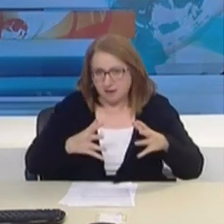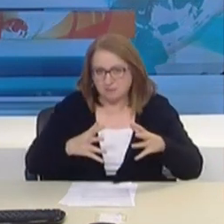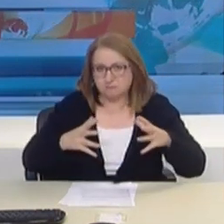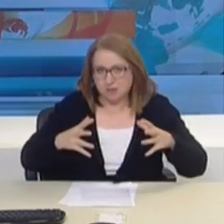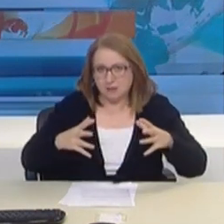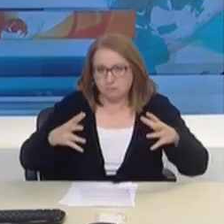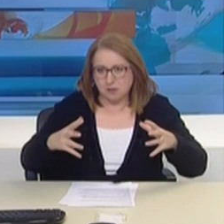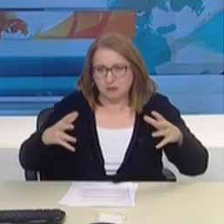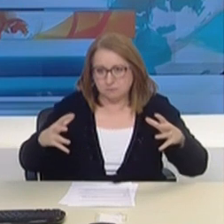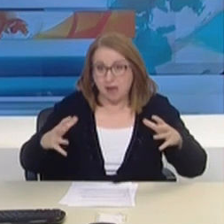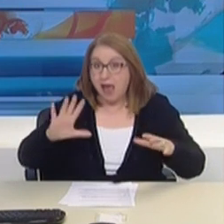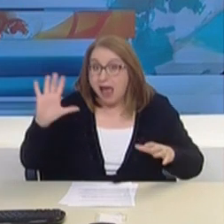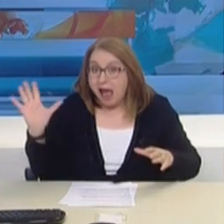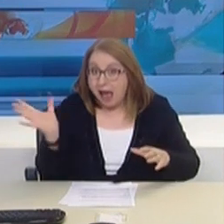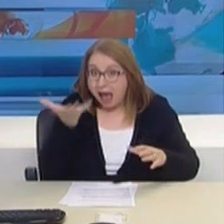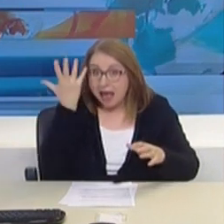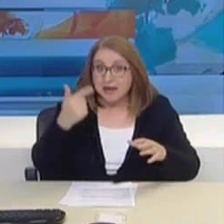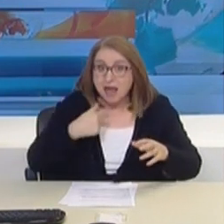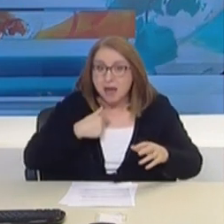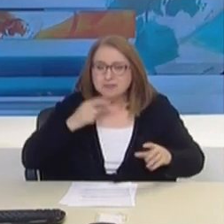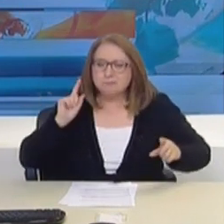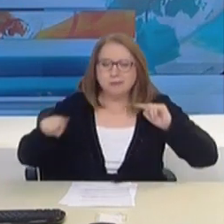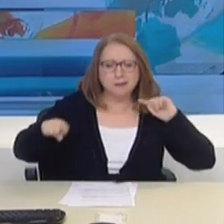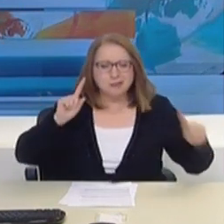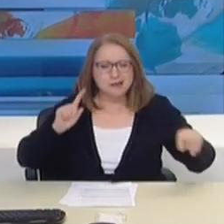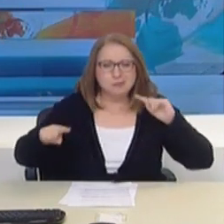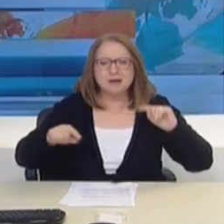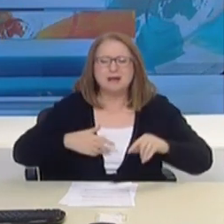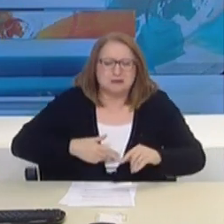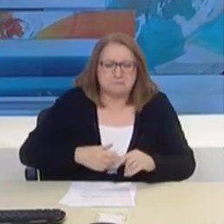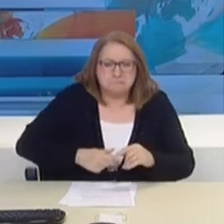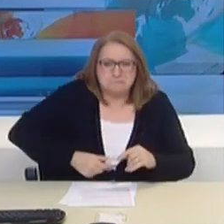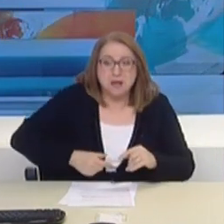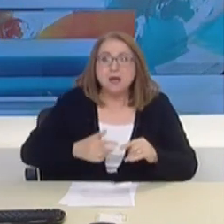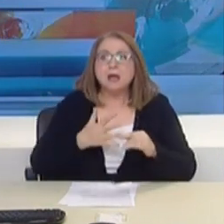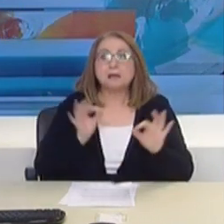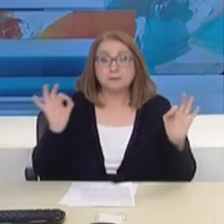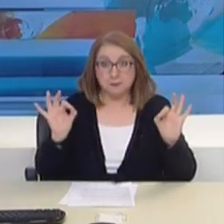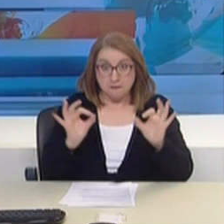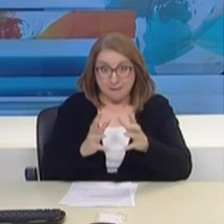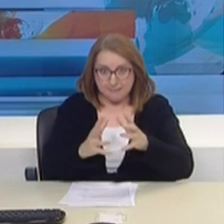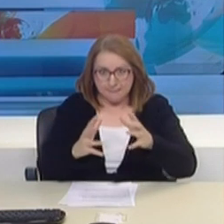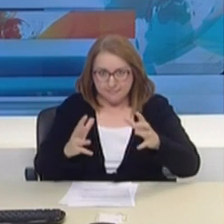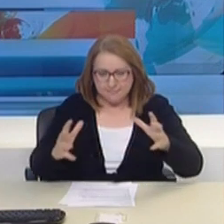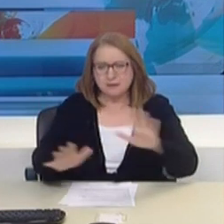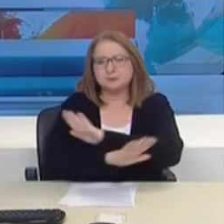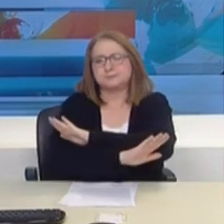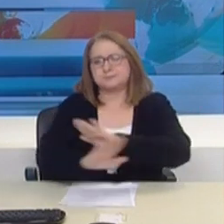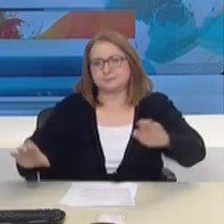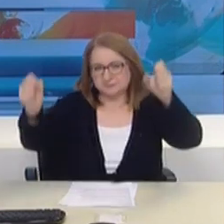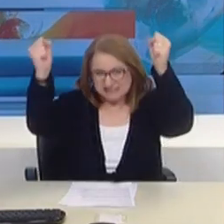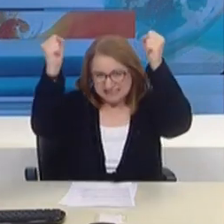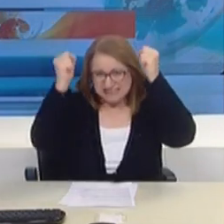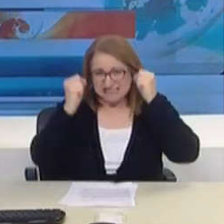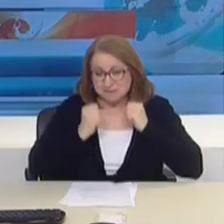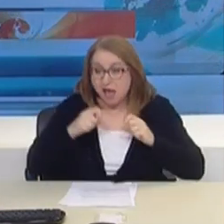επιτρέψουμε στη νέα λίμωξη να εξαπλωθεί. Αυτό το ξέρουμε με σιγουριά. Και αυτή τη στιγμή είναι πάρα πολύ σημαντικό να επιβαρυνθεί όσο το